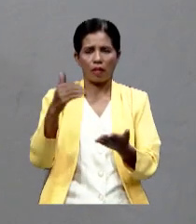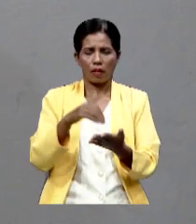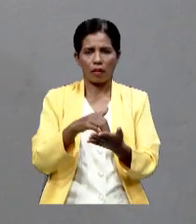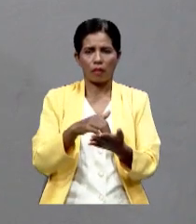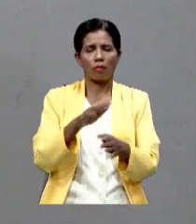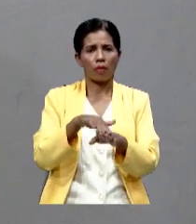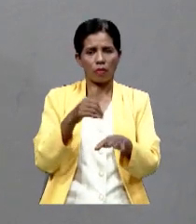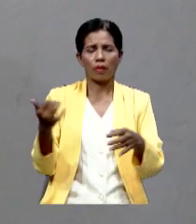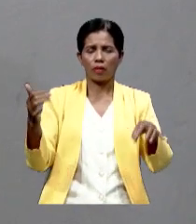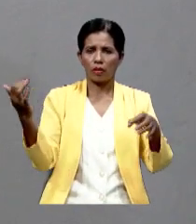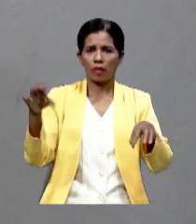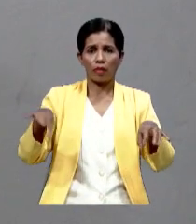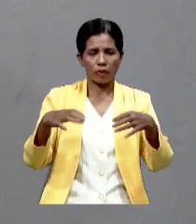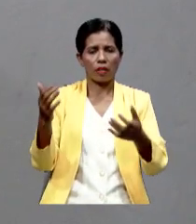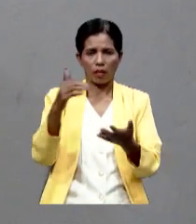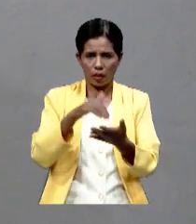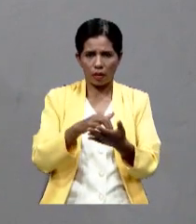proses ida ne maka uluk.